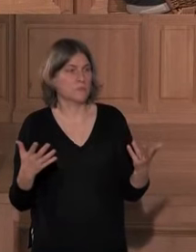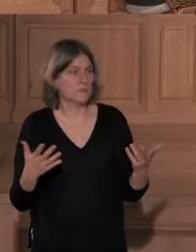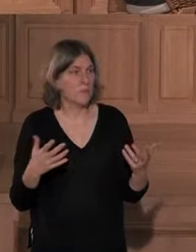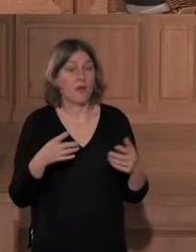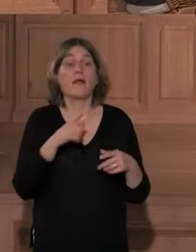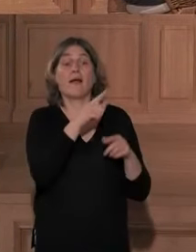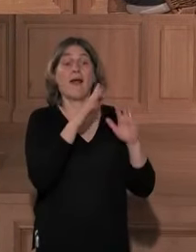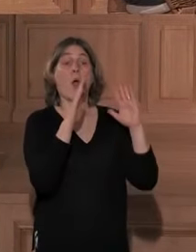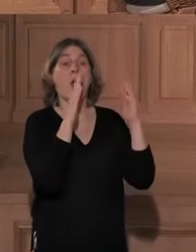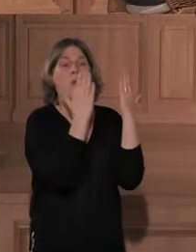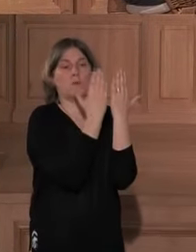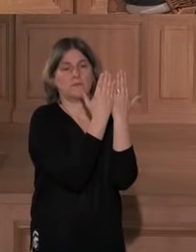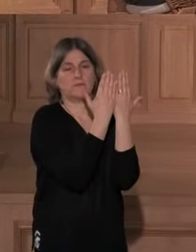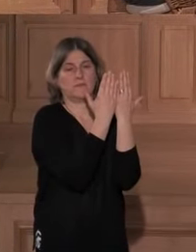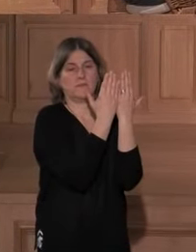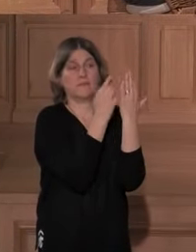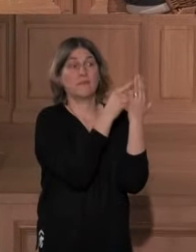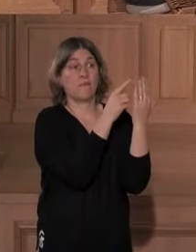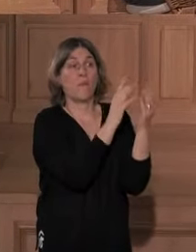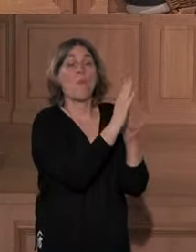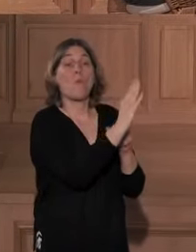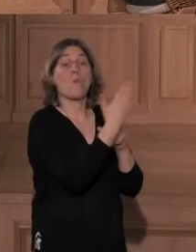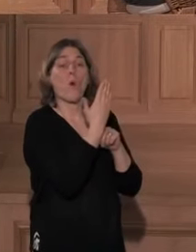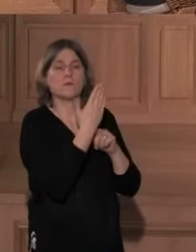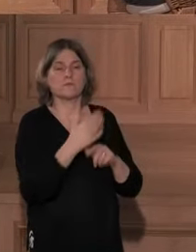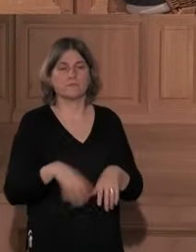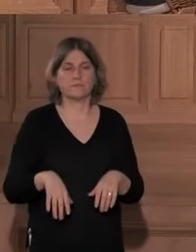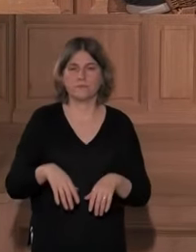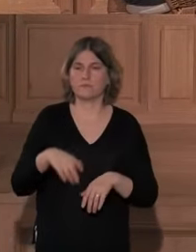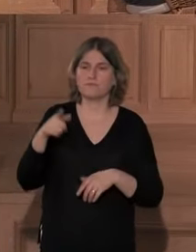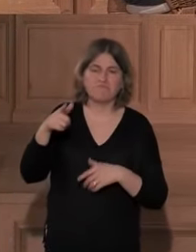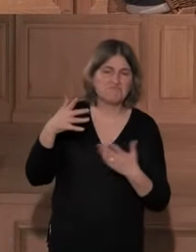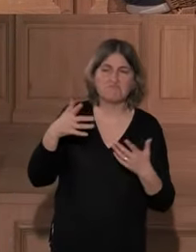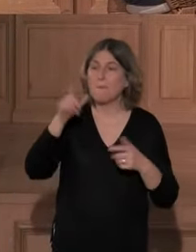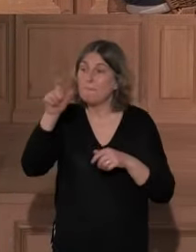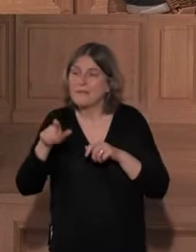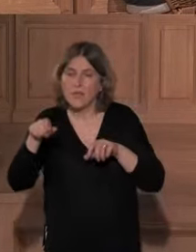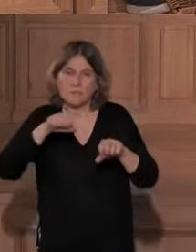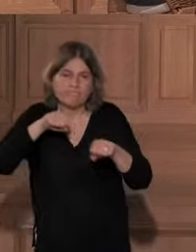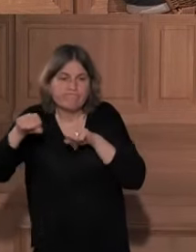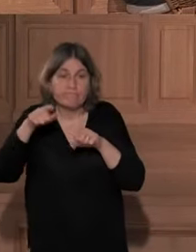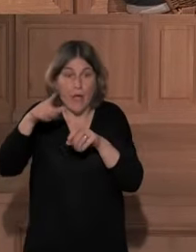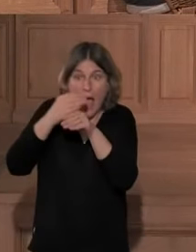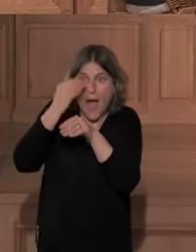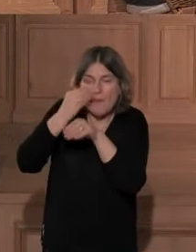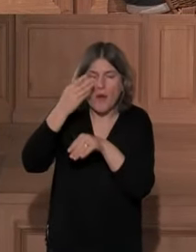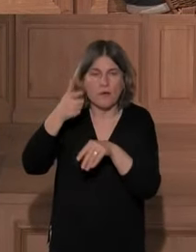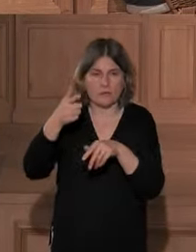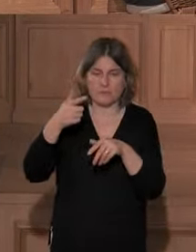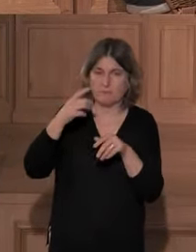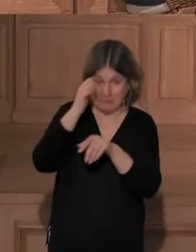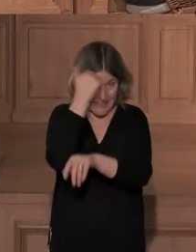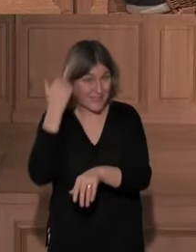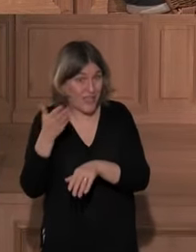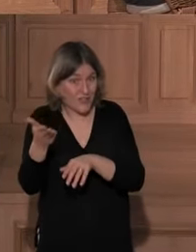dans l'autisme que la personne qui est active, qui est stagiaire, qui apprend son métier, qui a une idée de